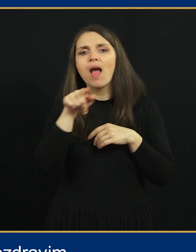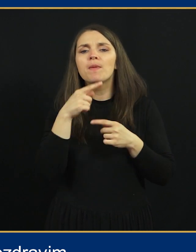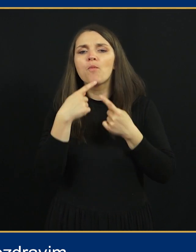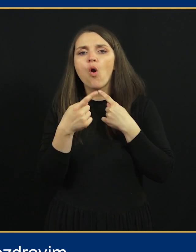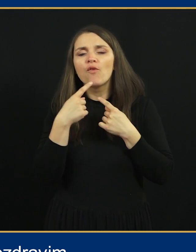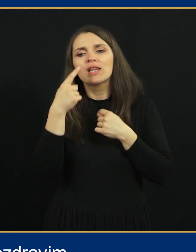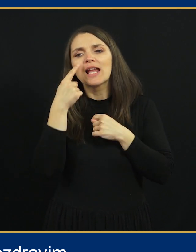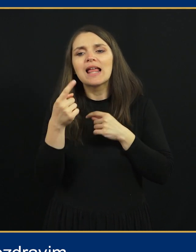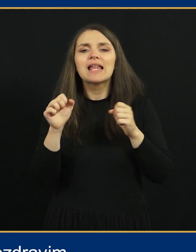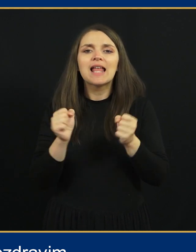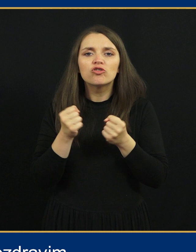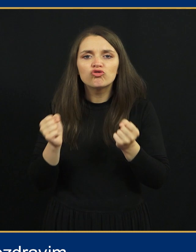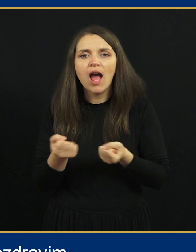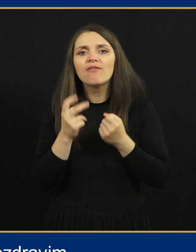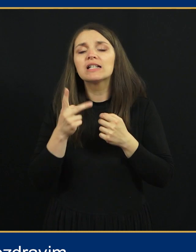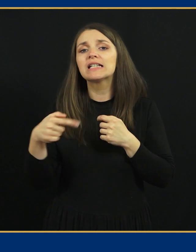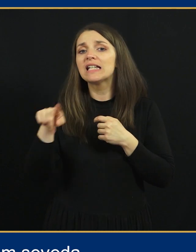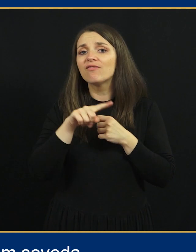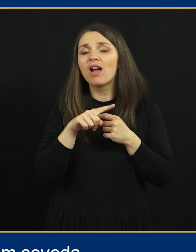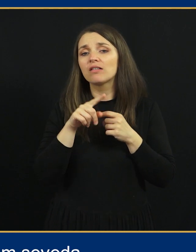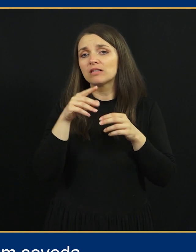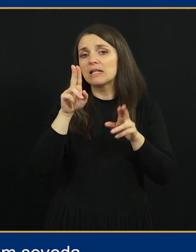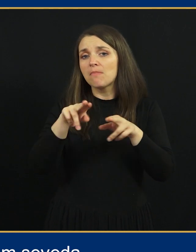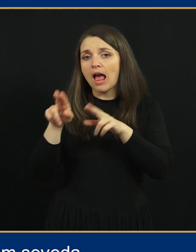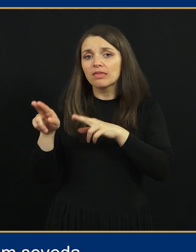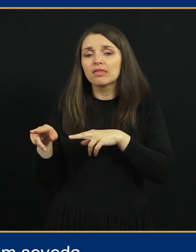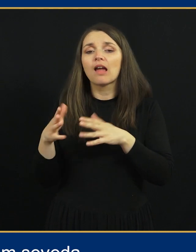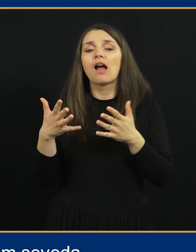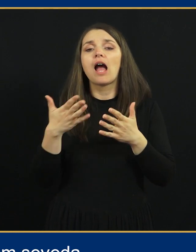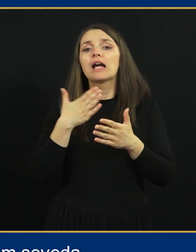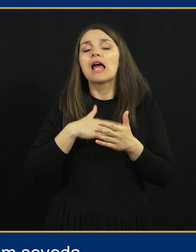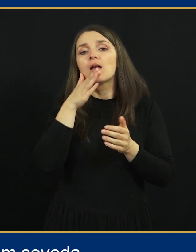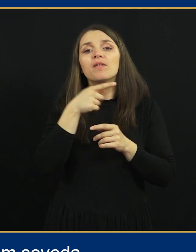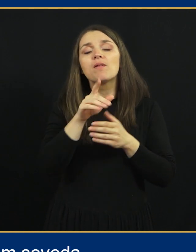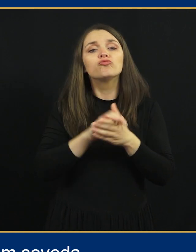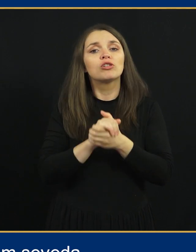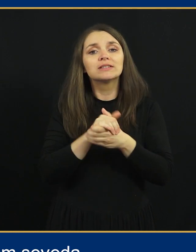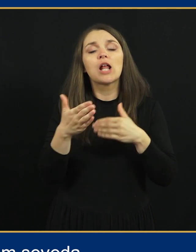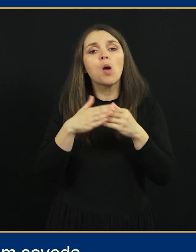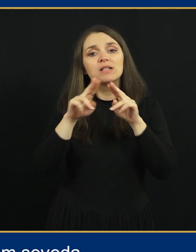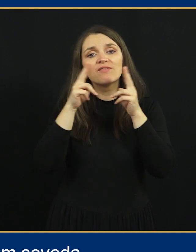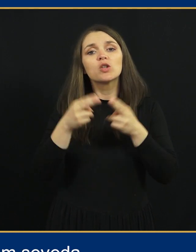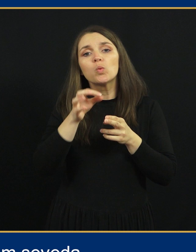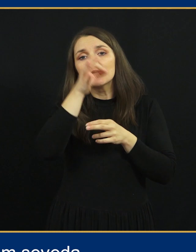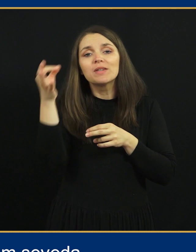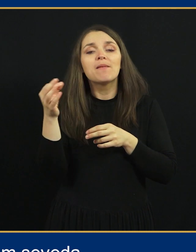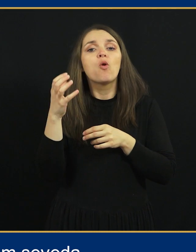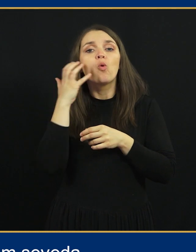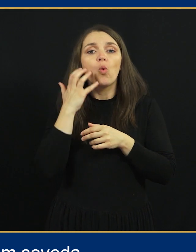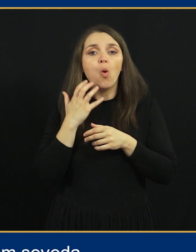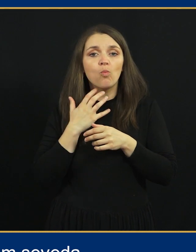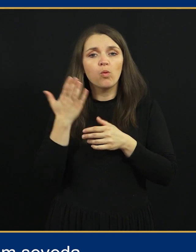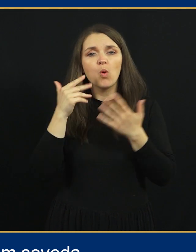danes želela z vami pogovoriti o težavah, ki vas tarajo. Rada bi vam seveda čestitala